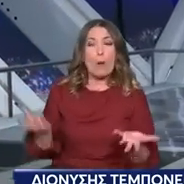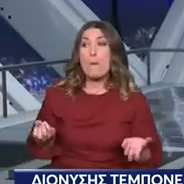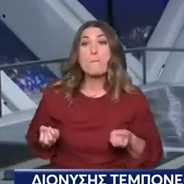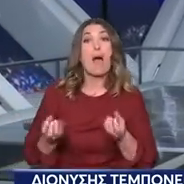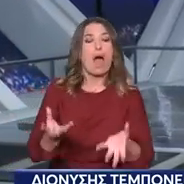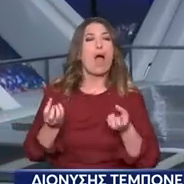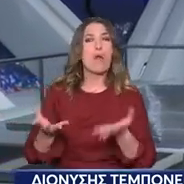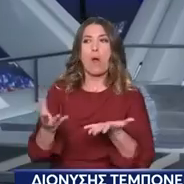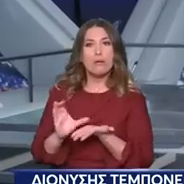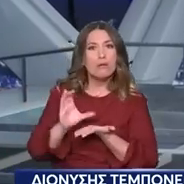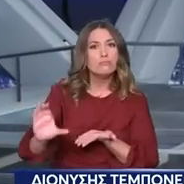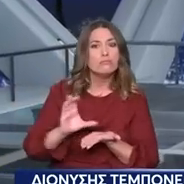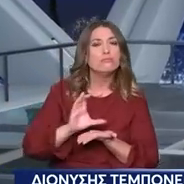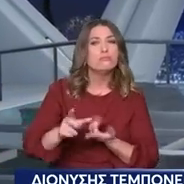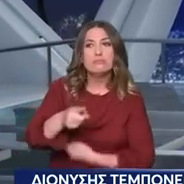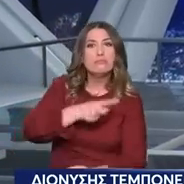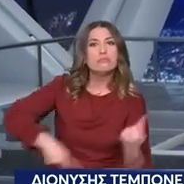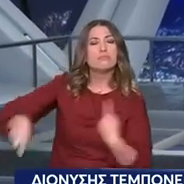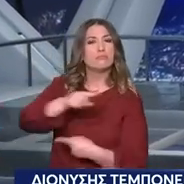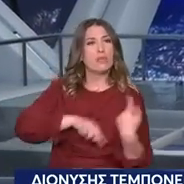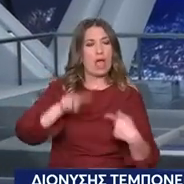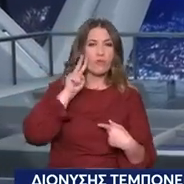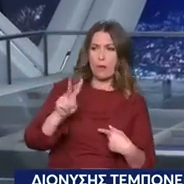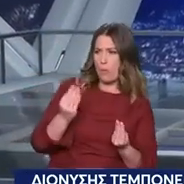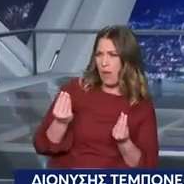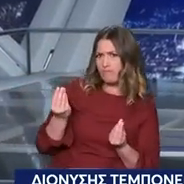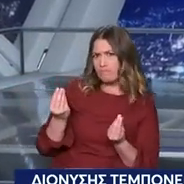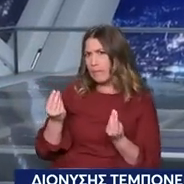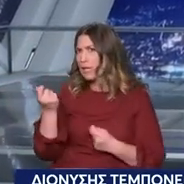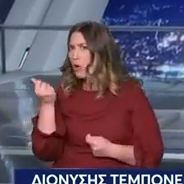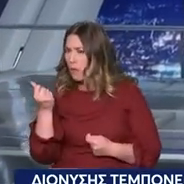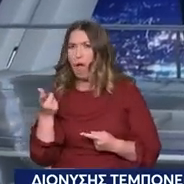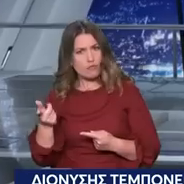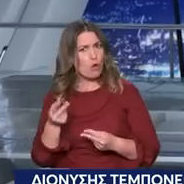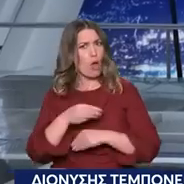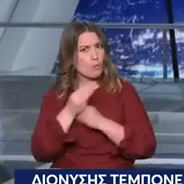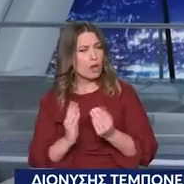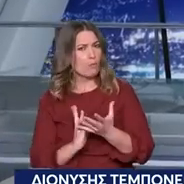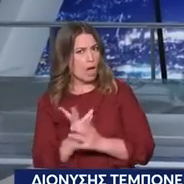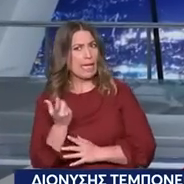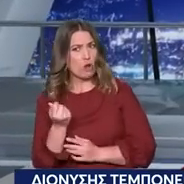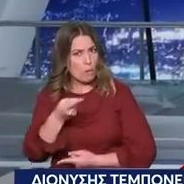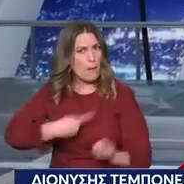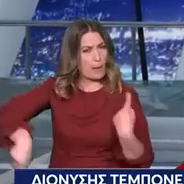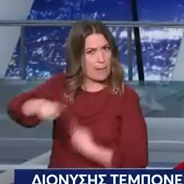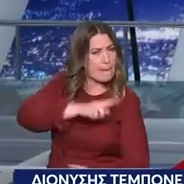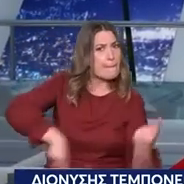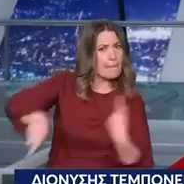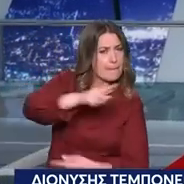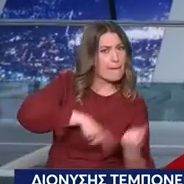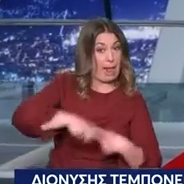οποίο αμέσως, όπως έχει αποδειχθεί από την οικονομική θεωρία, συνεχίζει και παράγει οικονομικά αποτελέσματα. Το δέχομαι. Υπό την έννοια αυτή, λοιπόν, το να